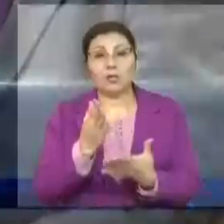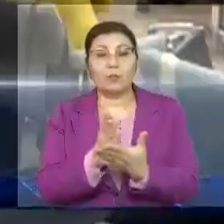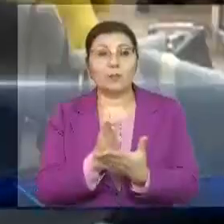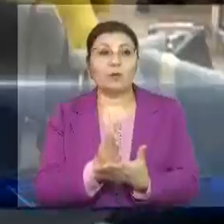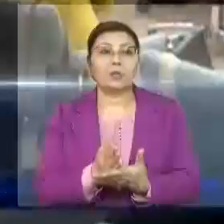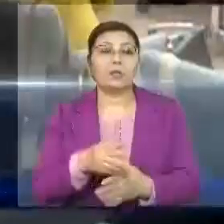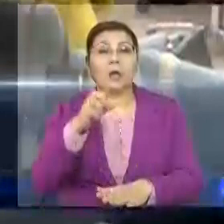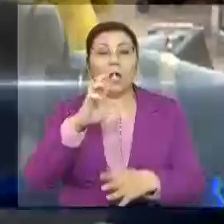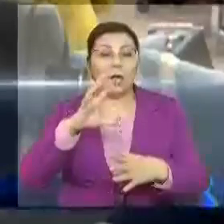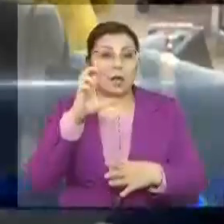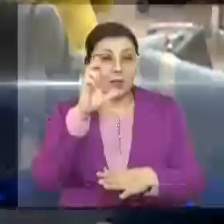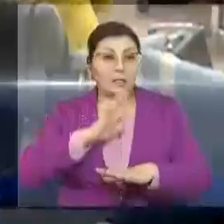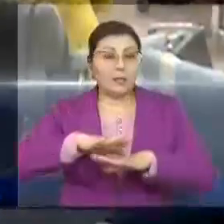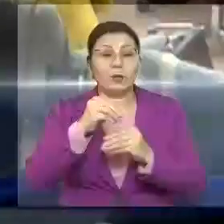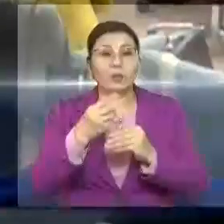ие